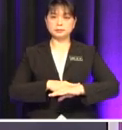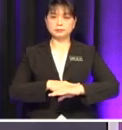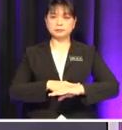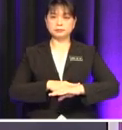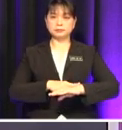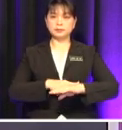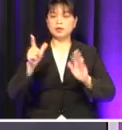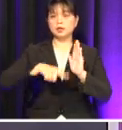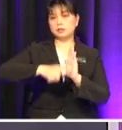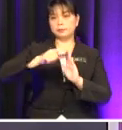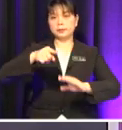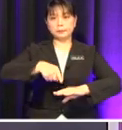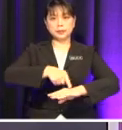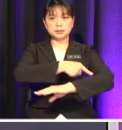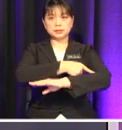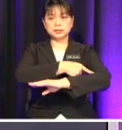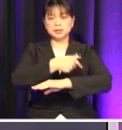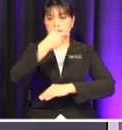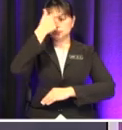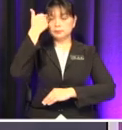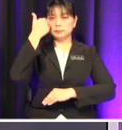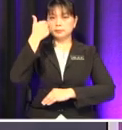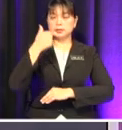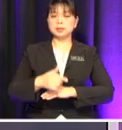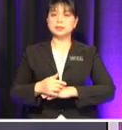lebih panjang sebab Raya